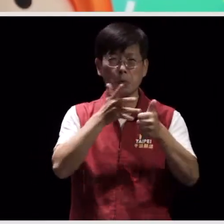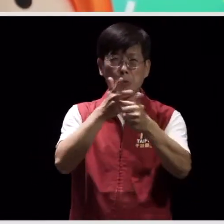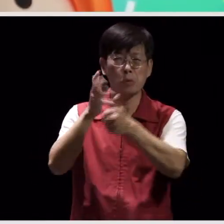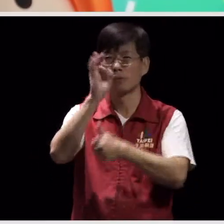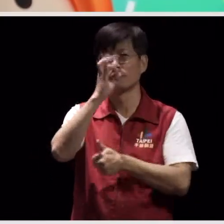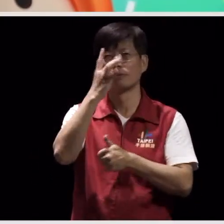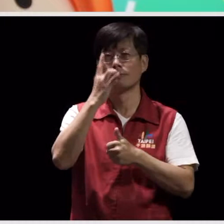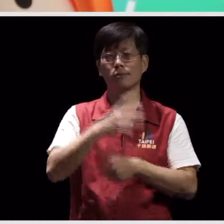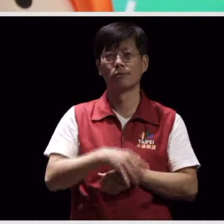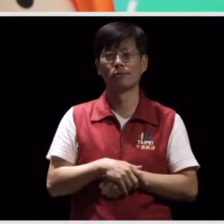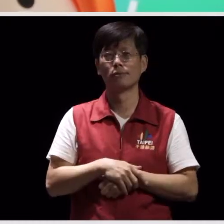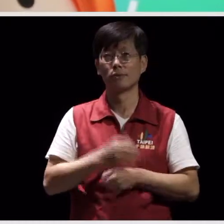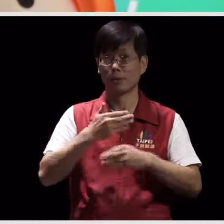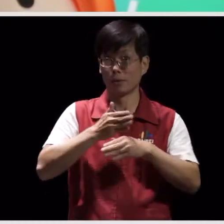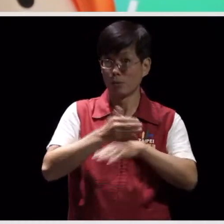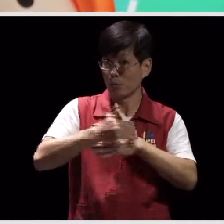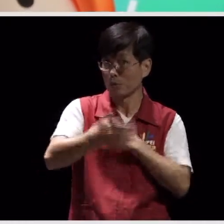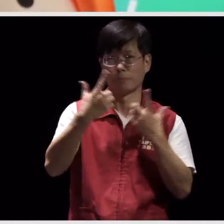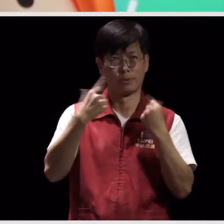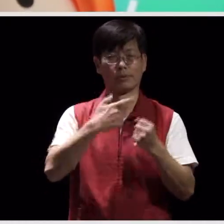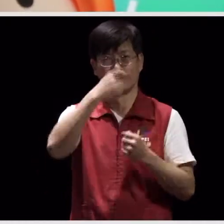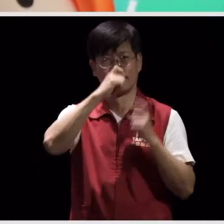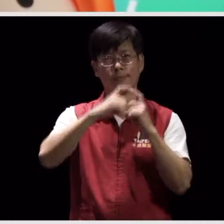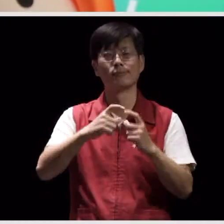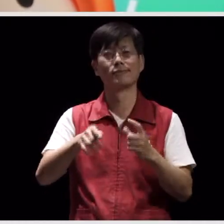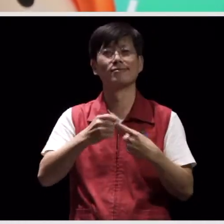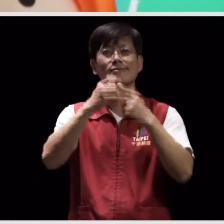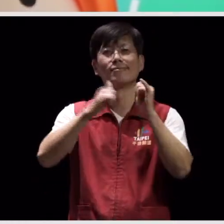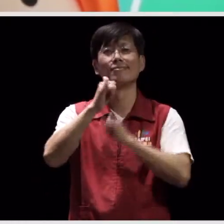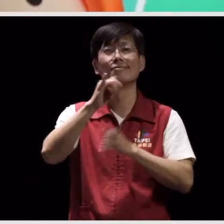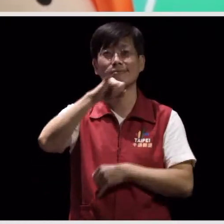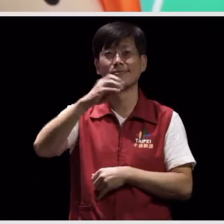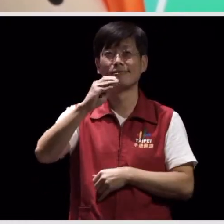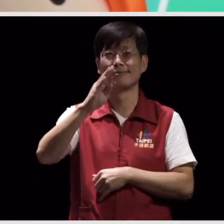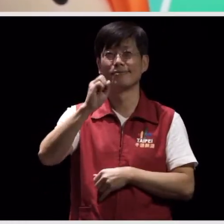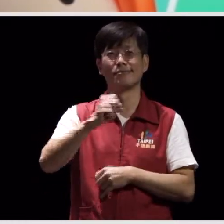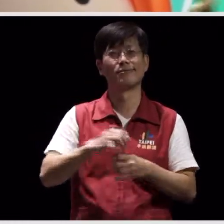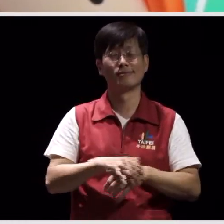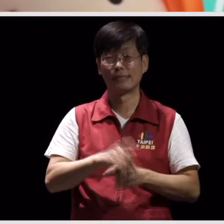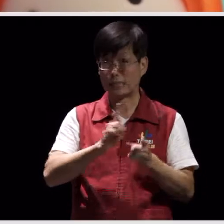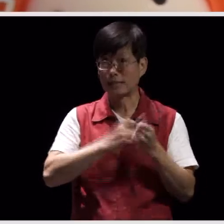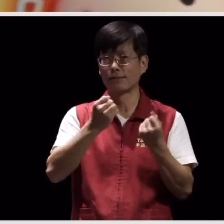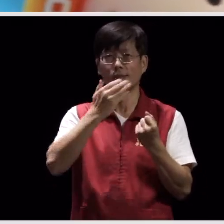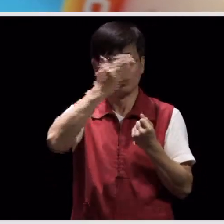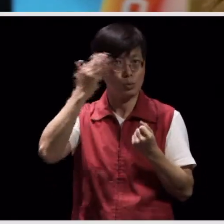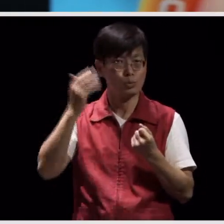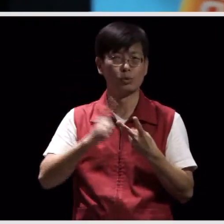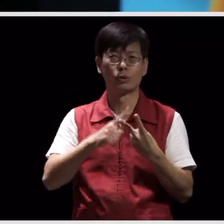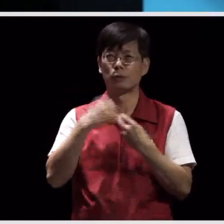的，因为过程就是最好的答案。所以跟大家分享第一个故事，贾博士的故事。他透过旅行，然后透